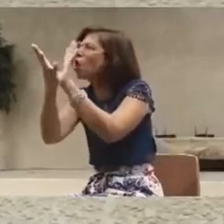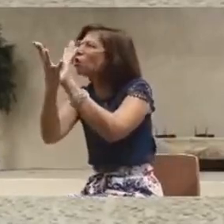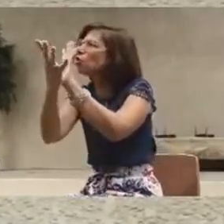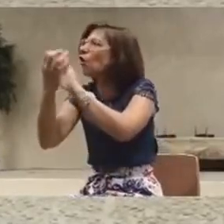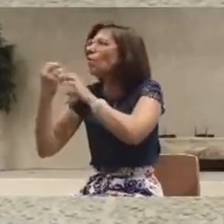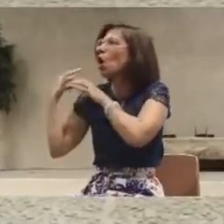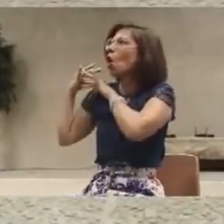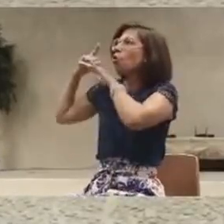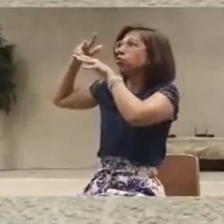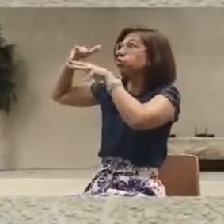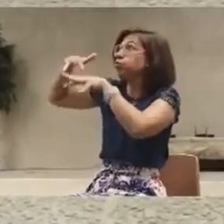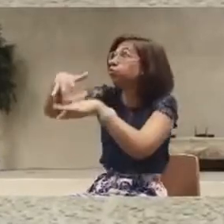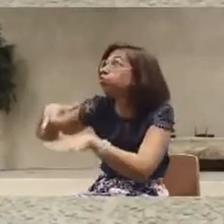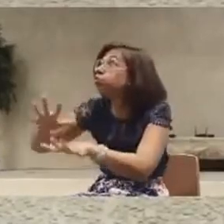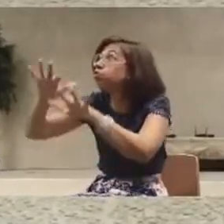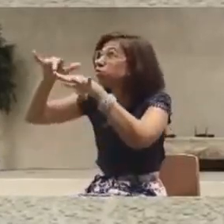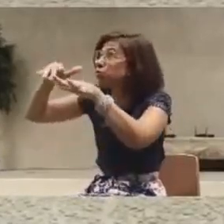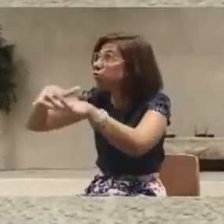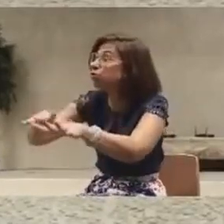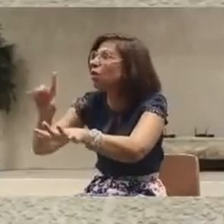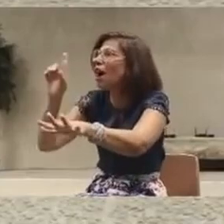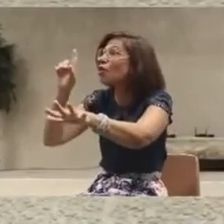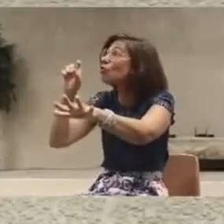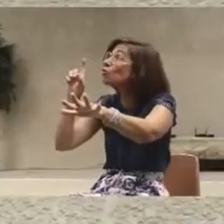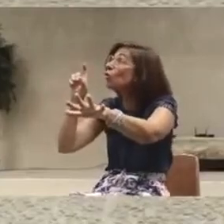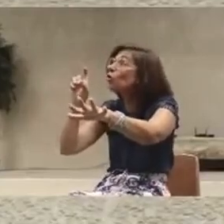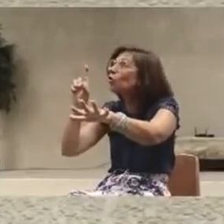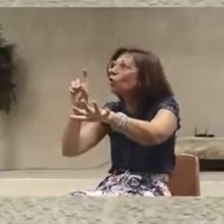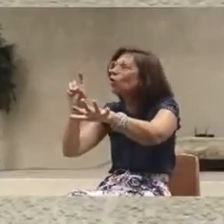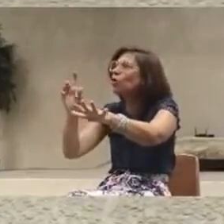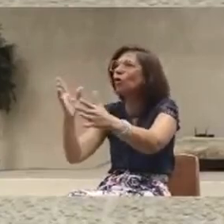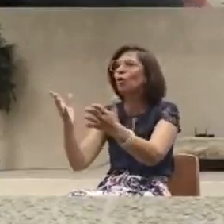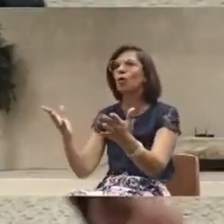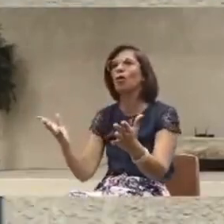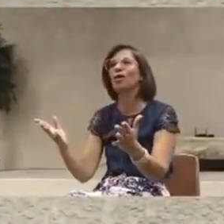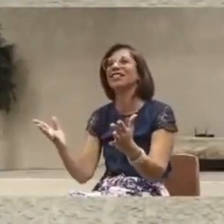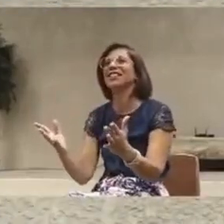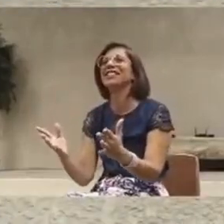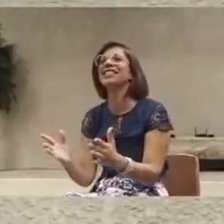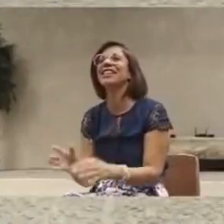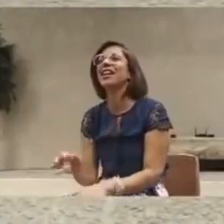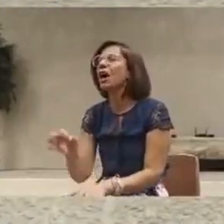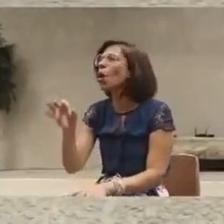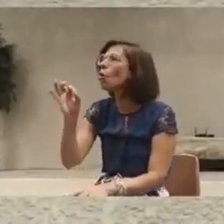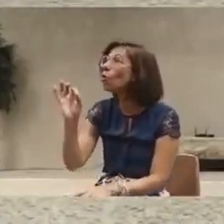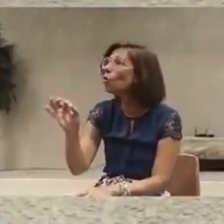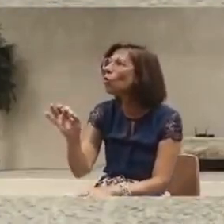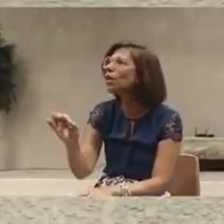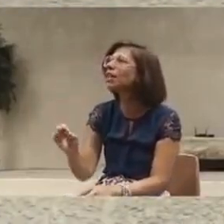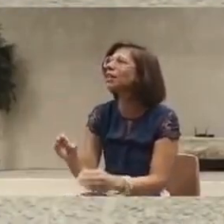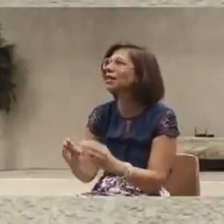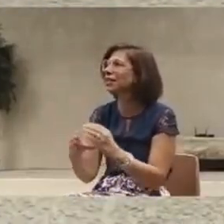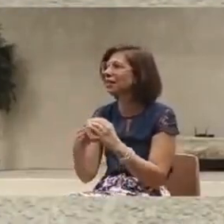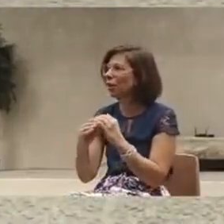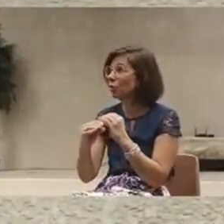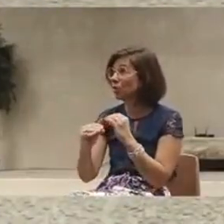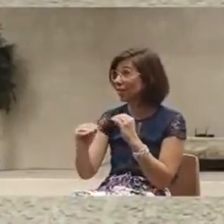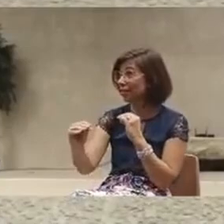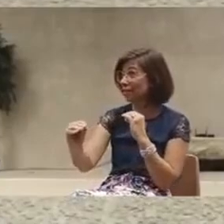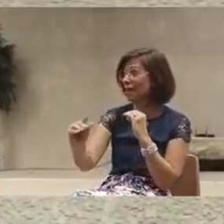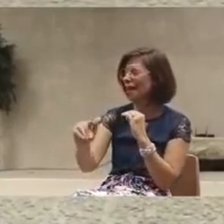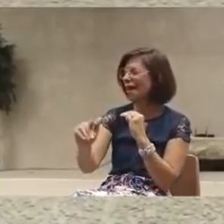source d'eau. Et c'est dans le désert que Jésus a multiplié les pains et les poissons. C'est dans le désert que Dieu a